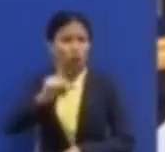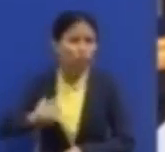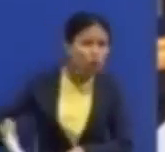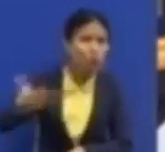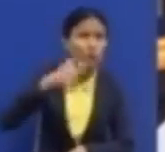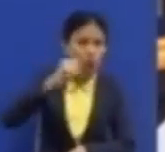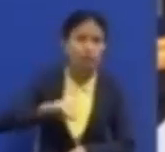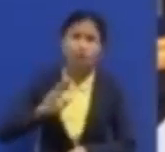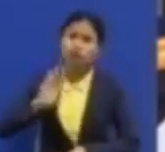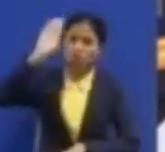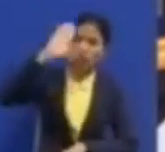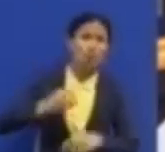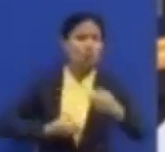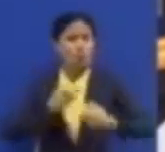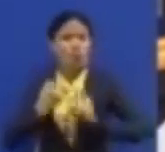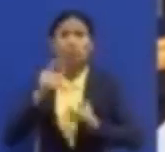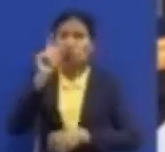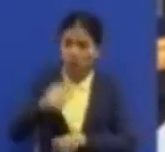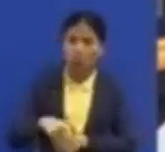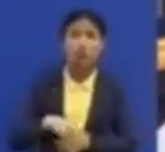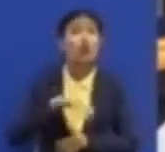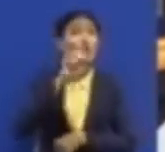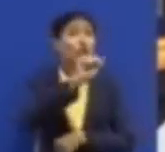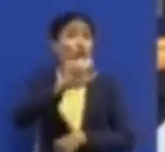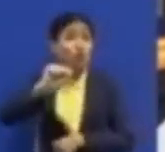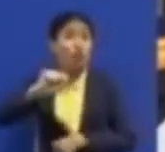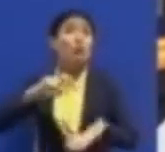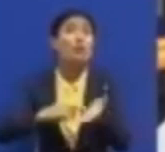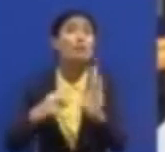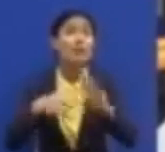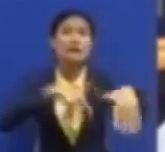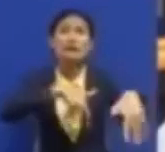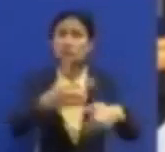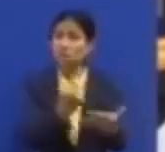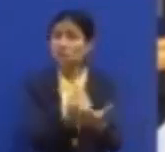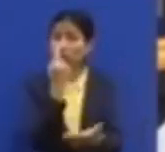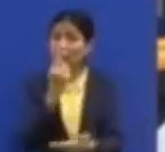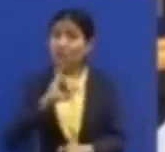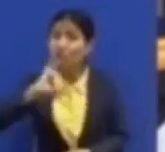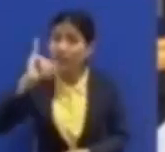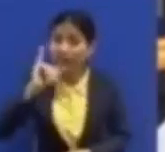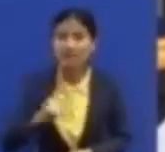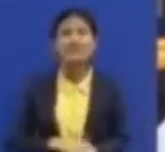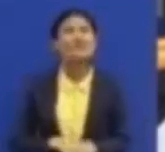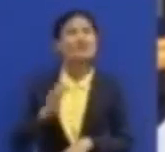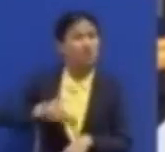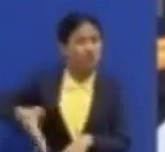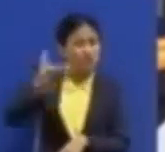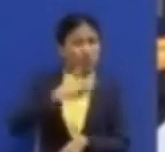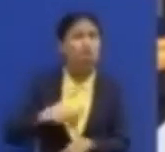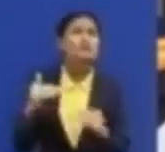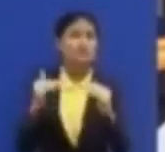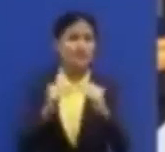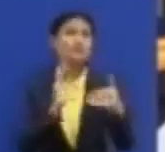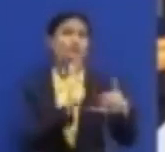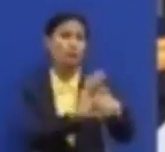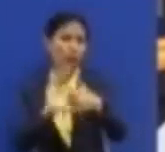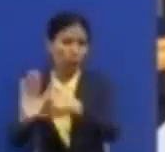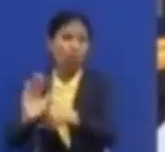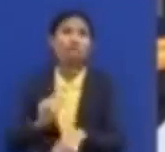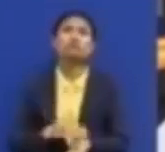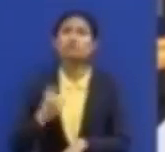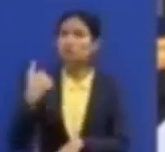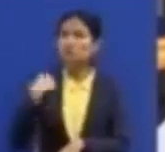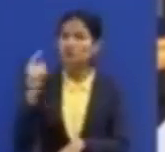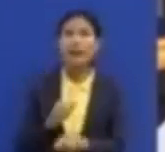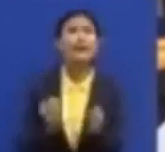ชื่อก็บอกอยู่แล้วว่าเป็นผู้แทนของราษฎรแต่ละท่านมีเอกสิทธิ์ในการลงคะแนนครั้งนี้คือการลงคะแนนลับดังนั้นสม